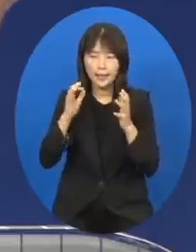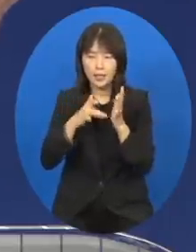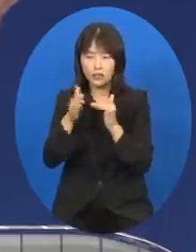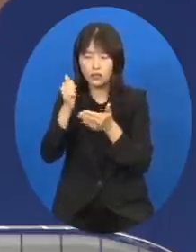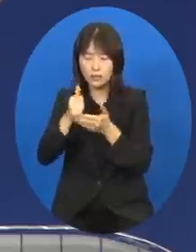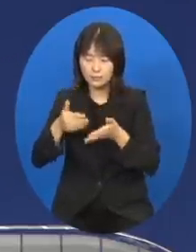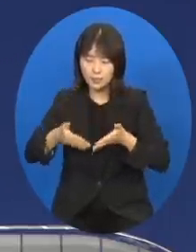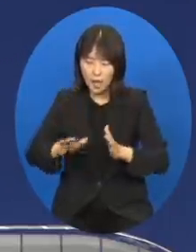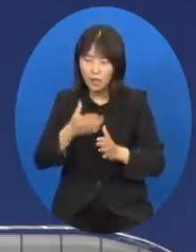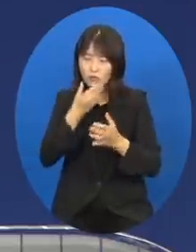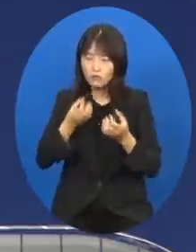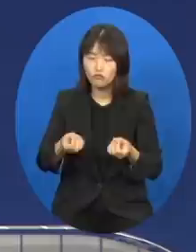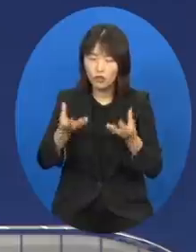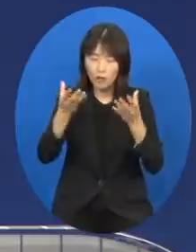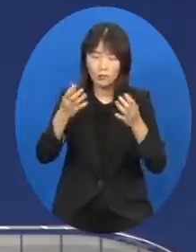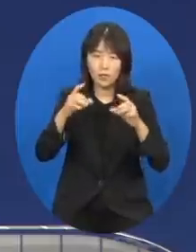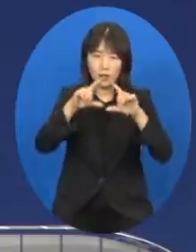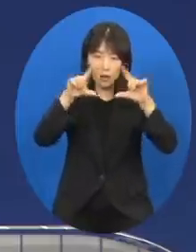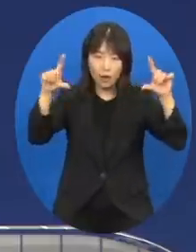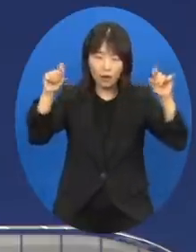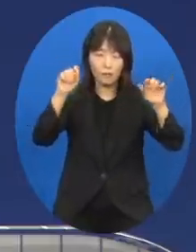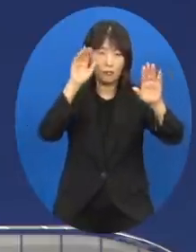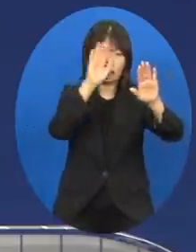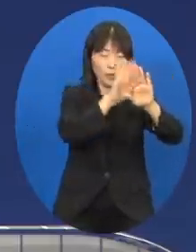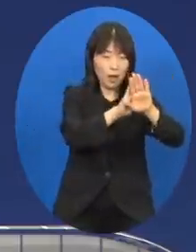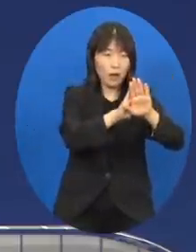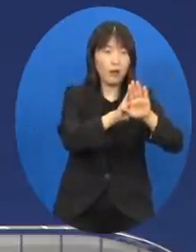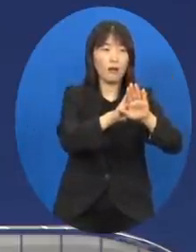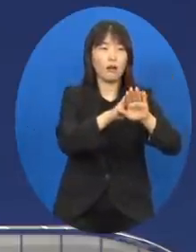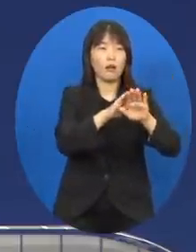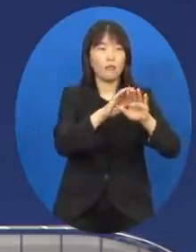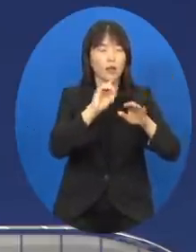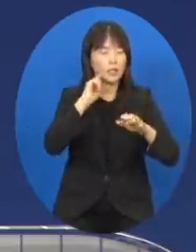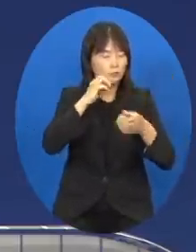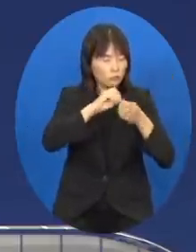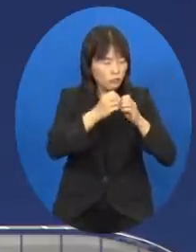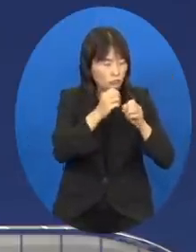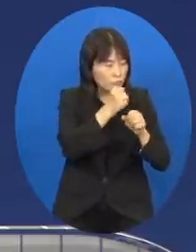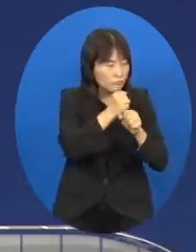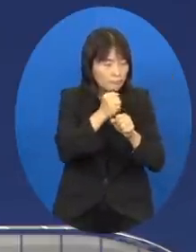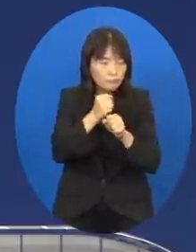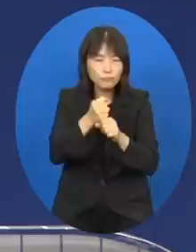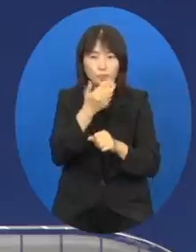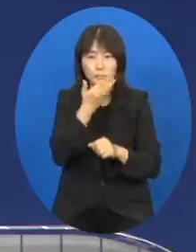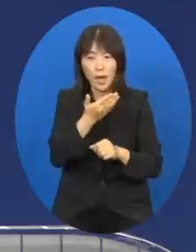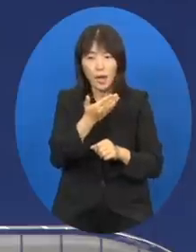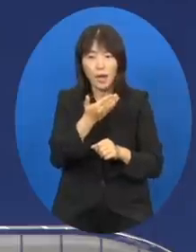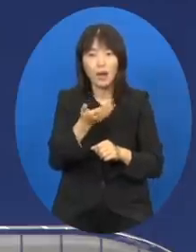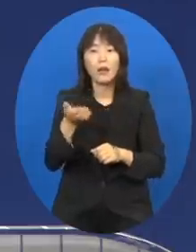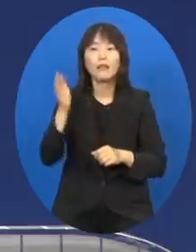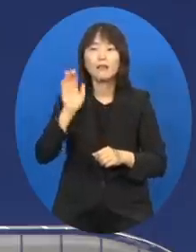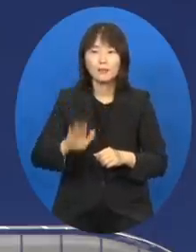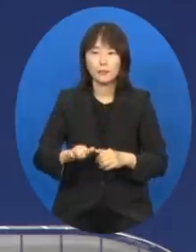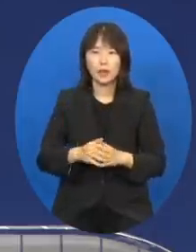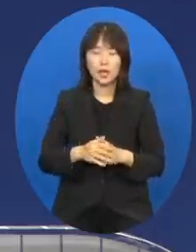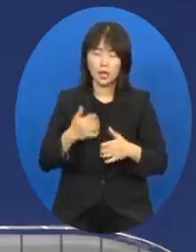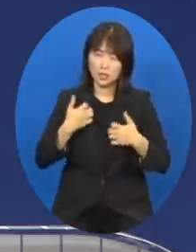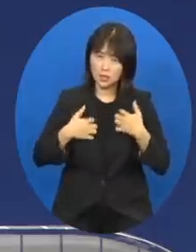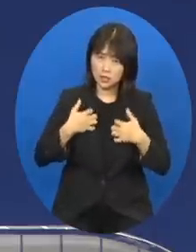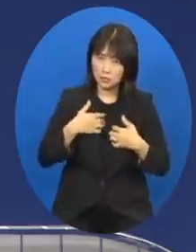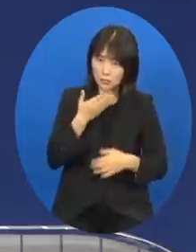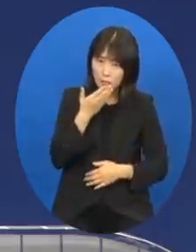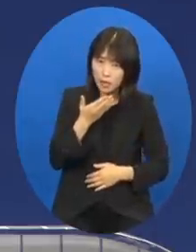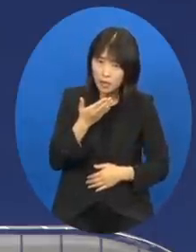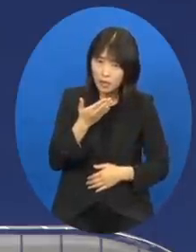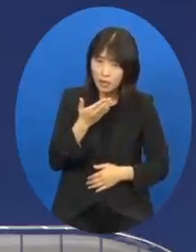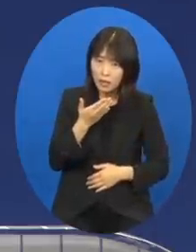축하합니다. 현수막도 붙이고 추리로 만들고 할 수 있어요. 그러나 기쁠 수는 없어요.